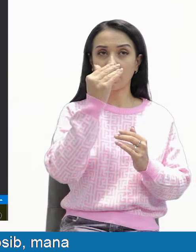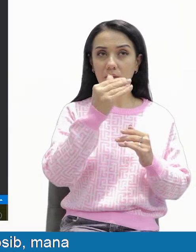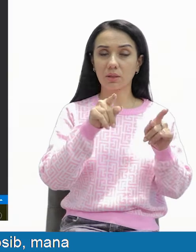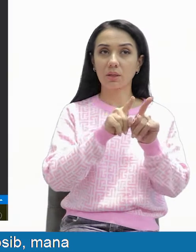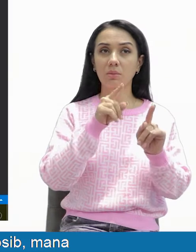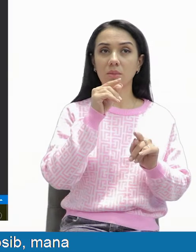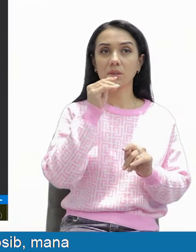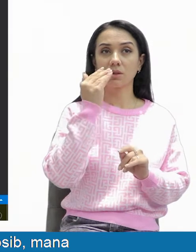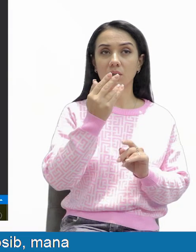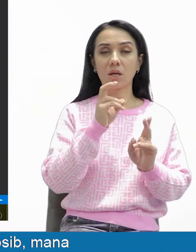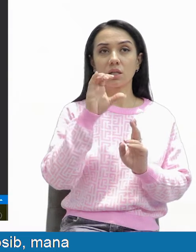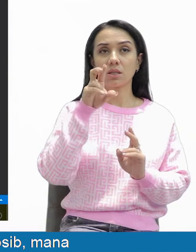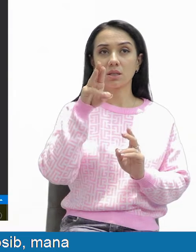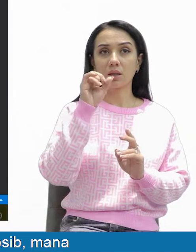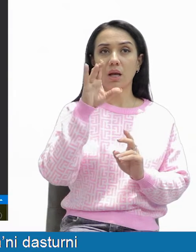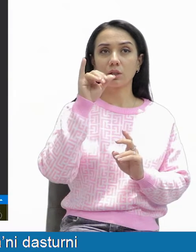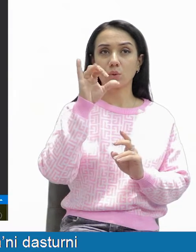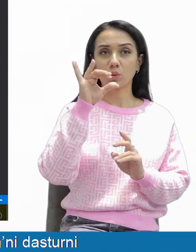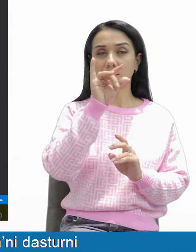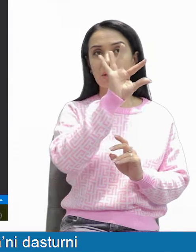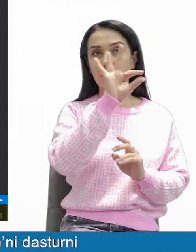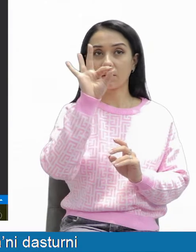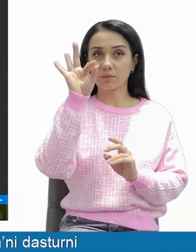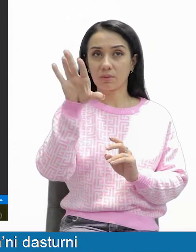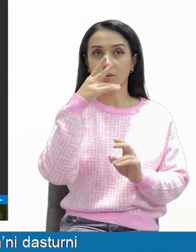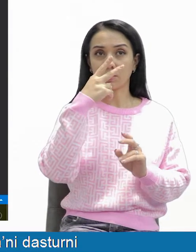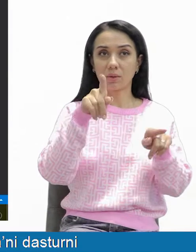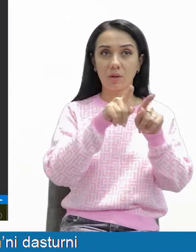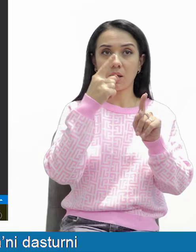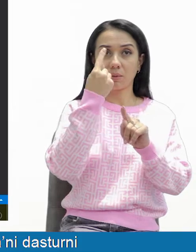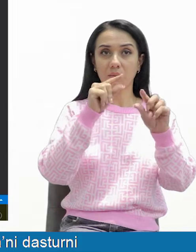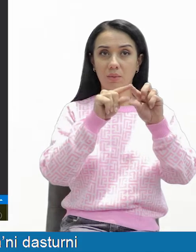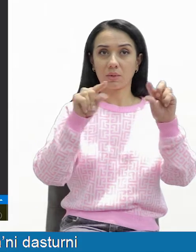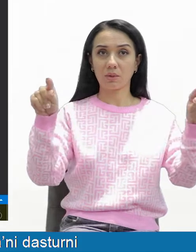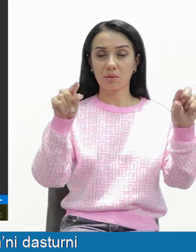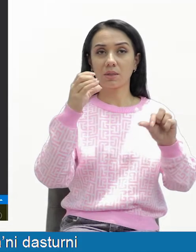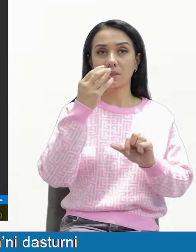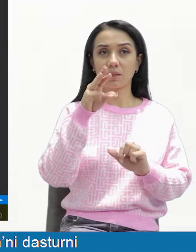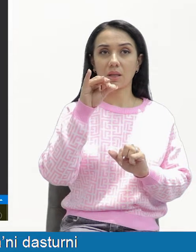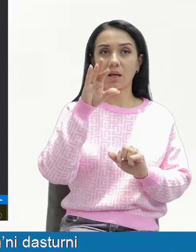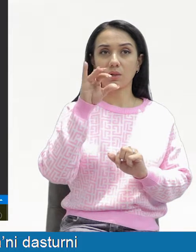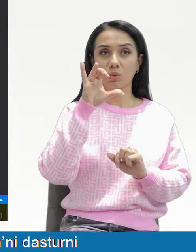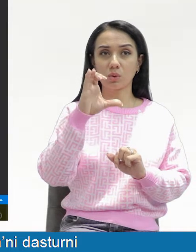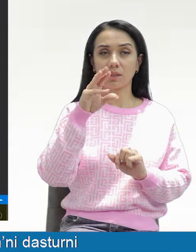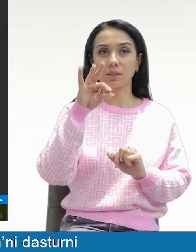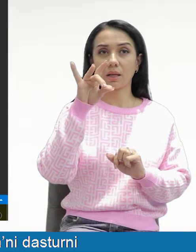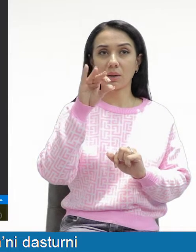Mana status strip mani tortaman. Tortsam qaranglar, mana bitta status strip tushdi.